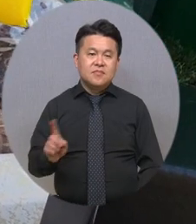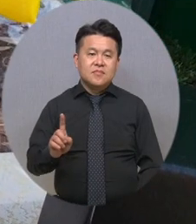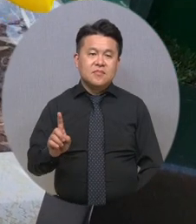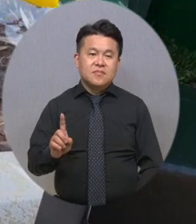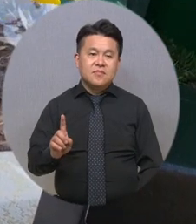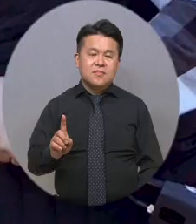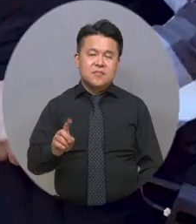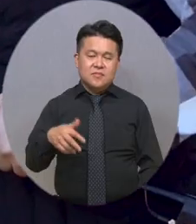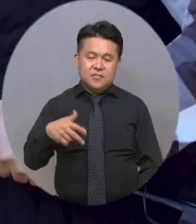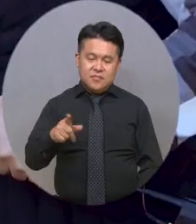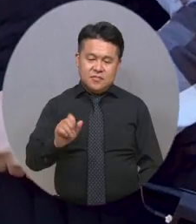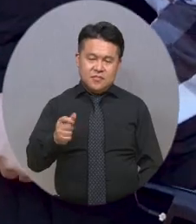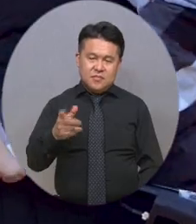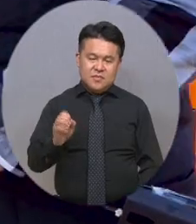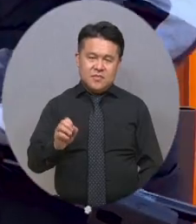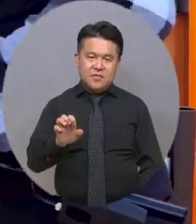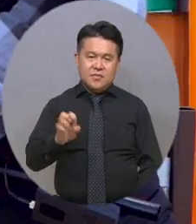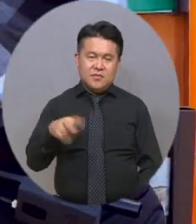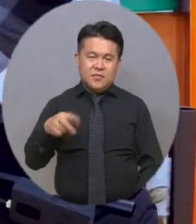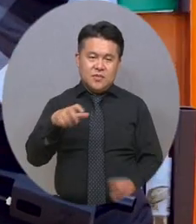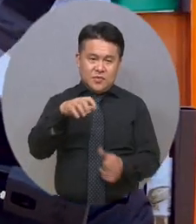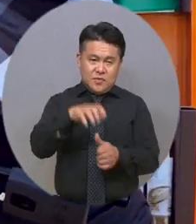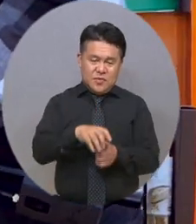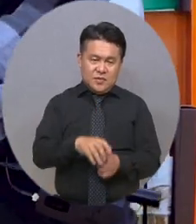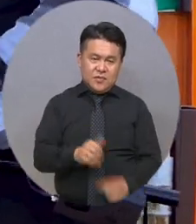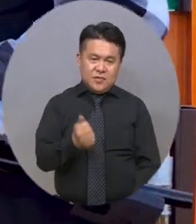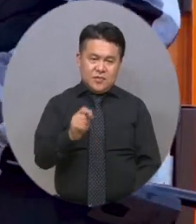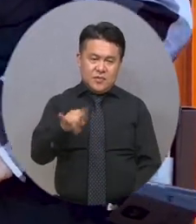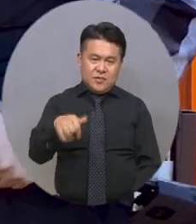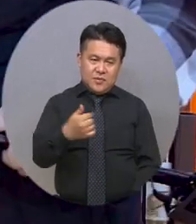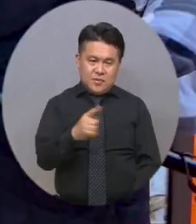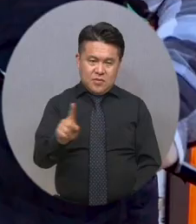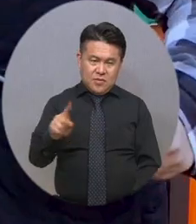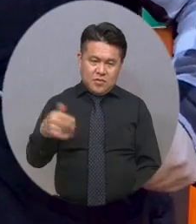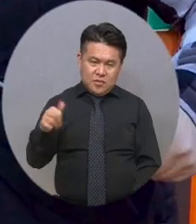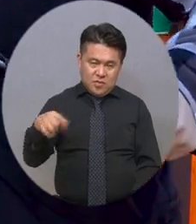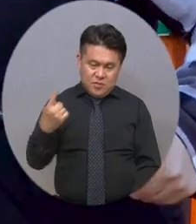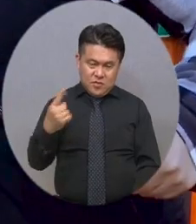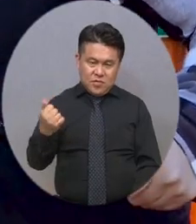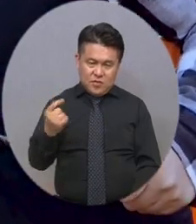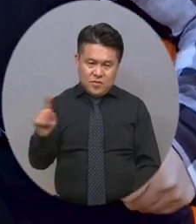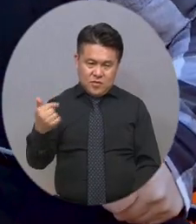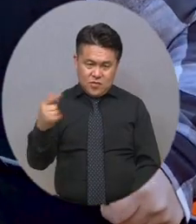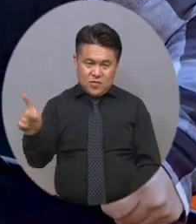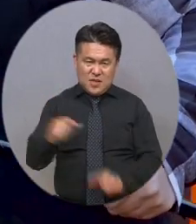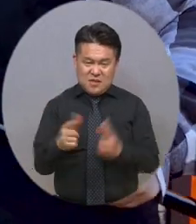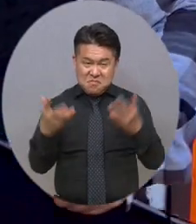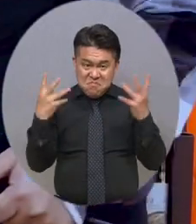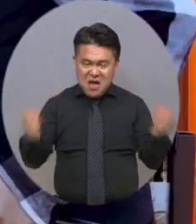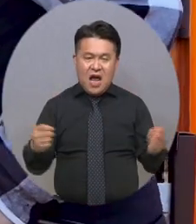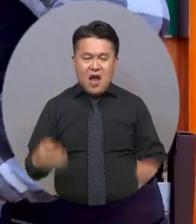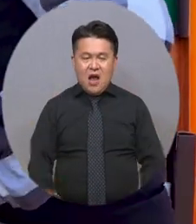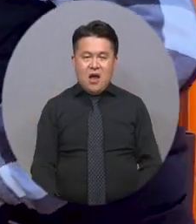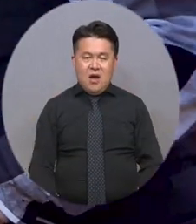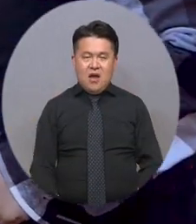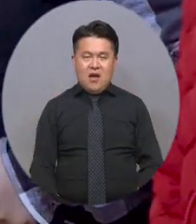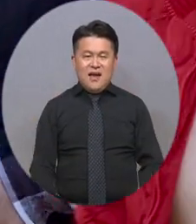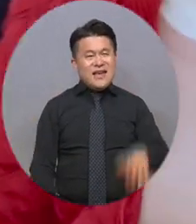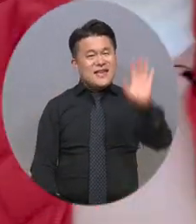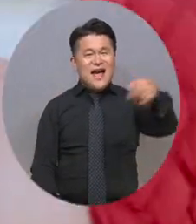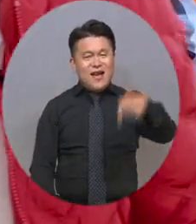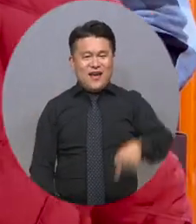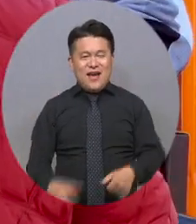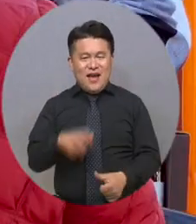장흥 표고. 백하고 동고 흑하고 절편까지 어마어마 보석 왜 이리 많은 거야? 야 여기가